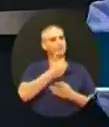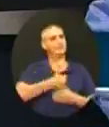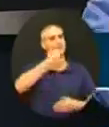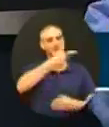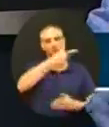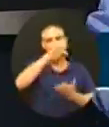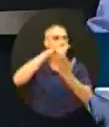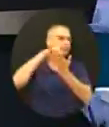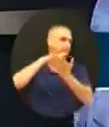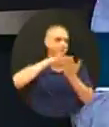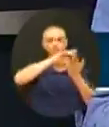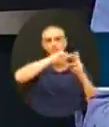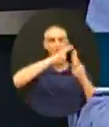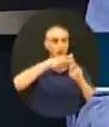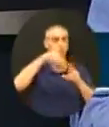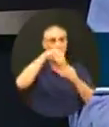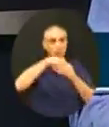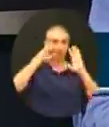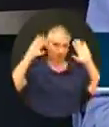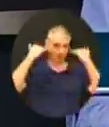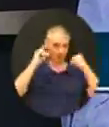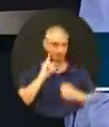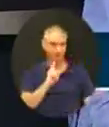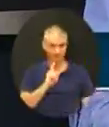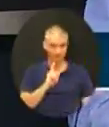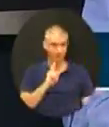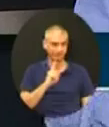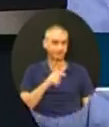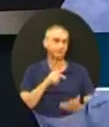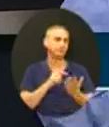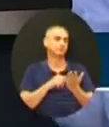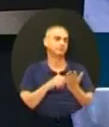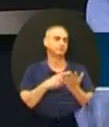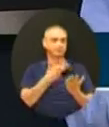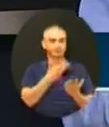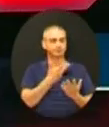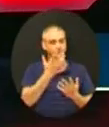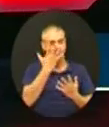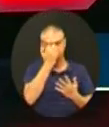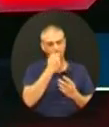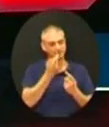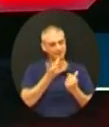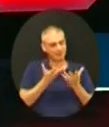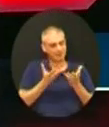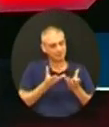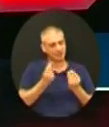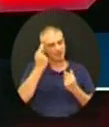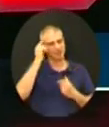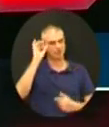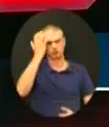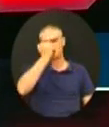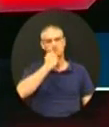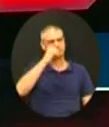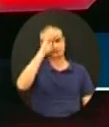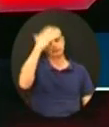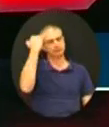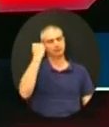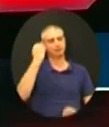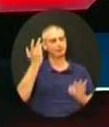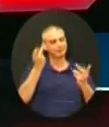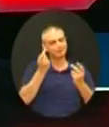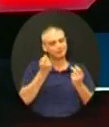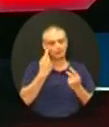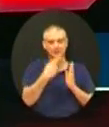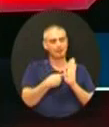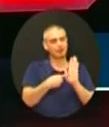למנהיגיה בבירות כאלה ואחרות, כולל במצרים אגב. ולכן החמאס מרככת את העמדות החמאסיות הקלאסיות, הופכת